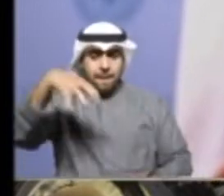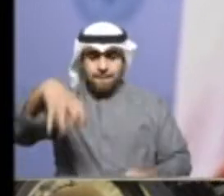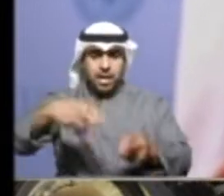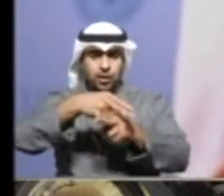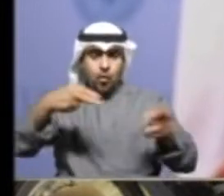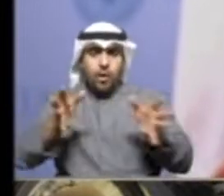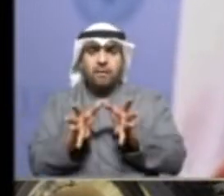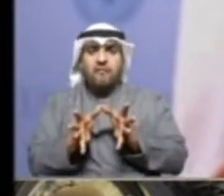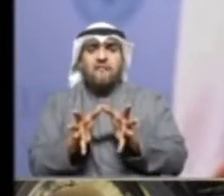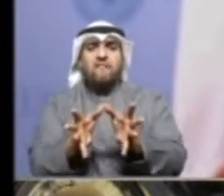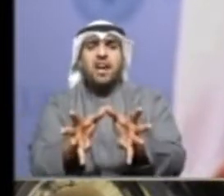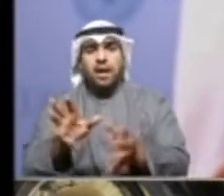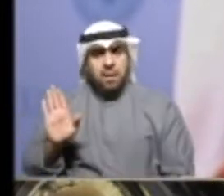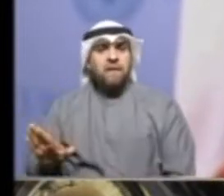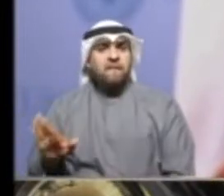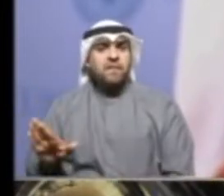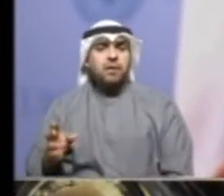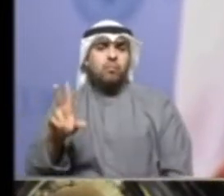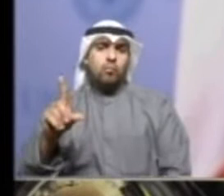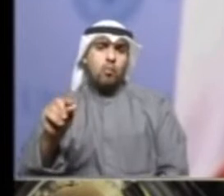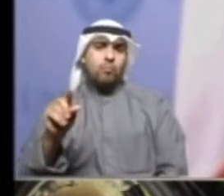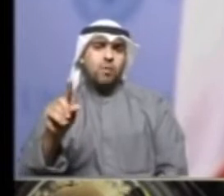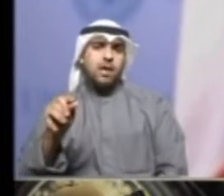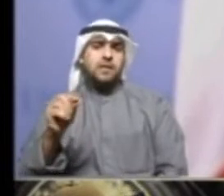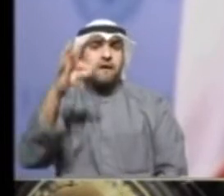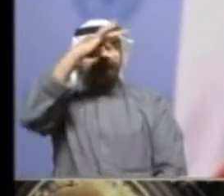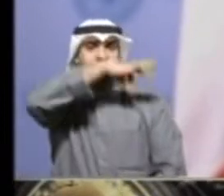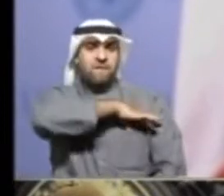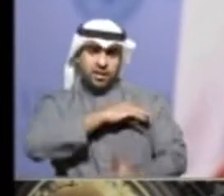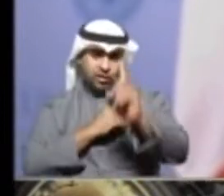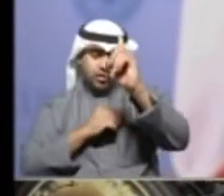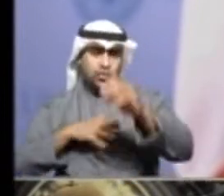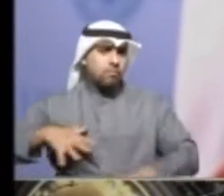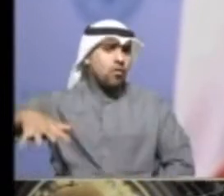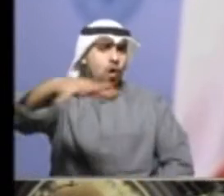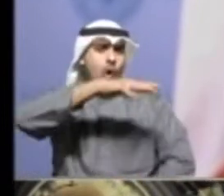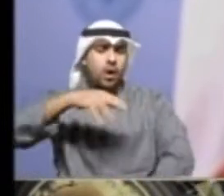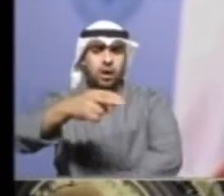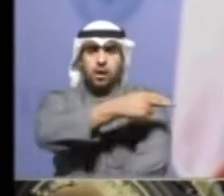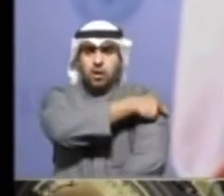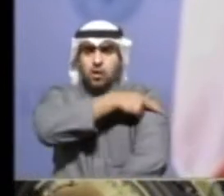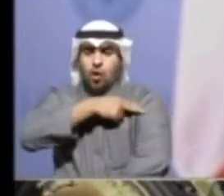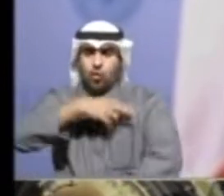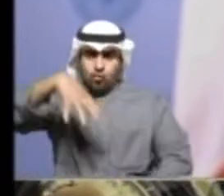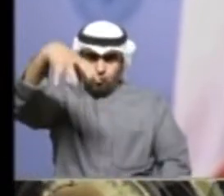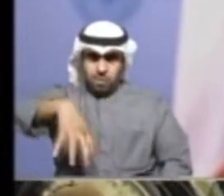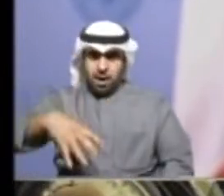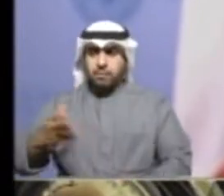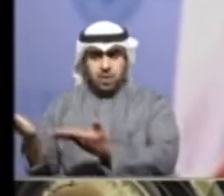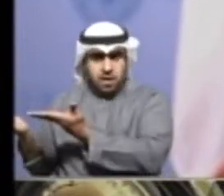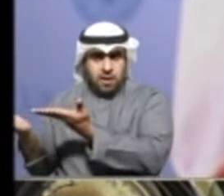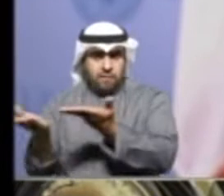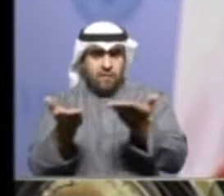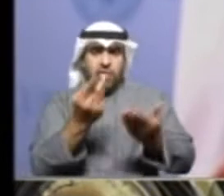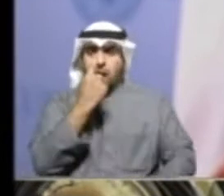والمسائل الإجرائية، هذه فرصة راح تكون متاحة لجميع الدول. الدول الأعضاء أن يشاركون في الجلسة من